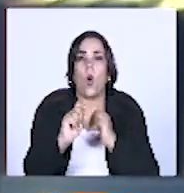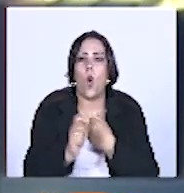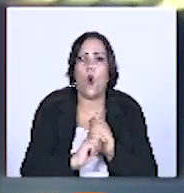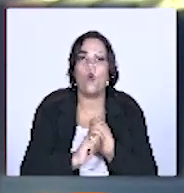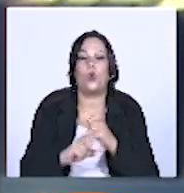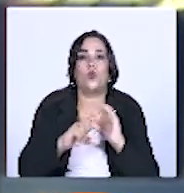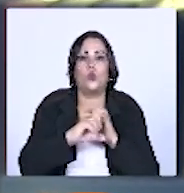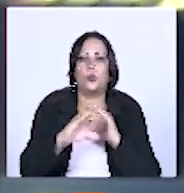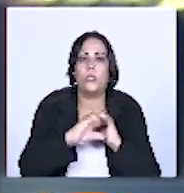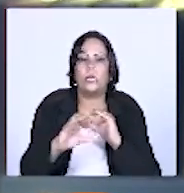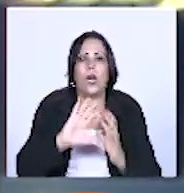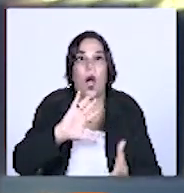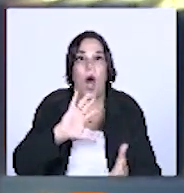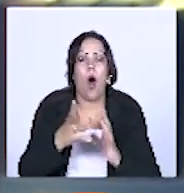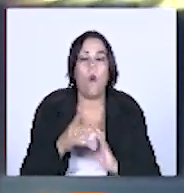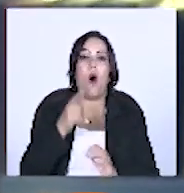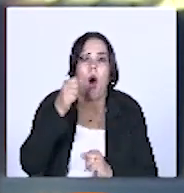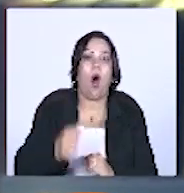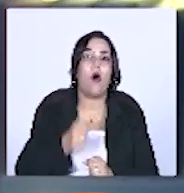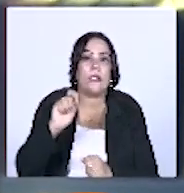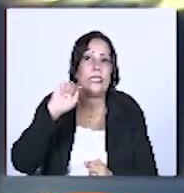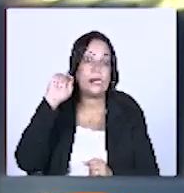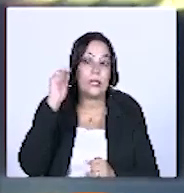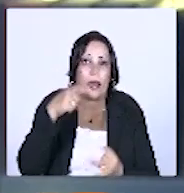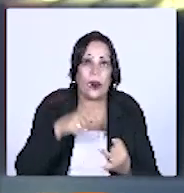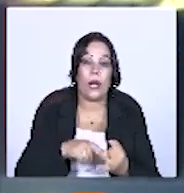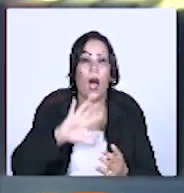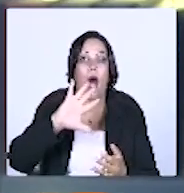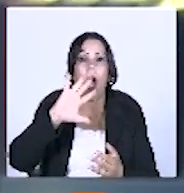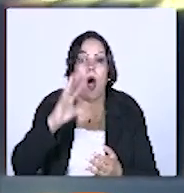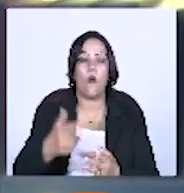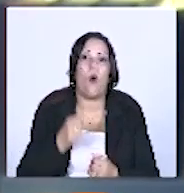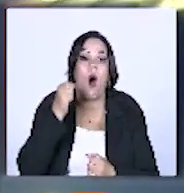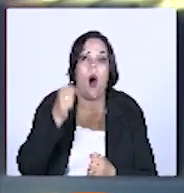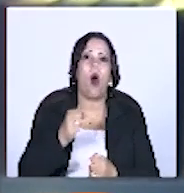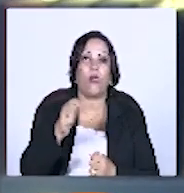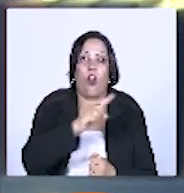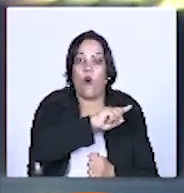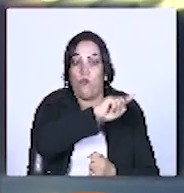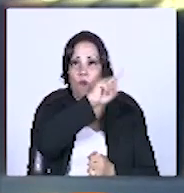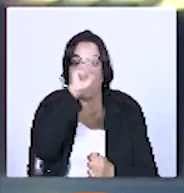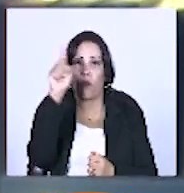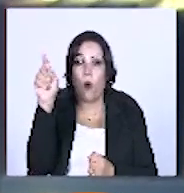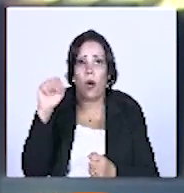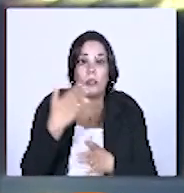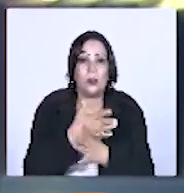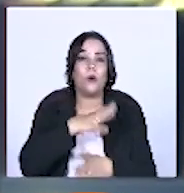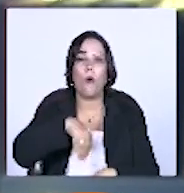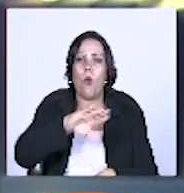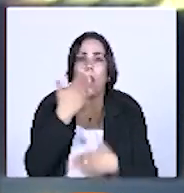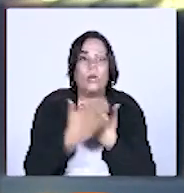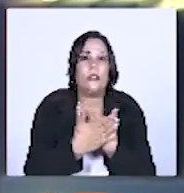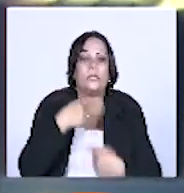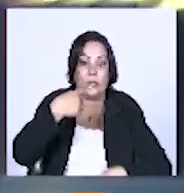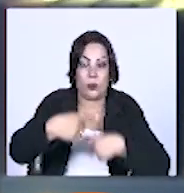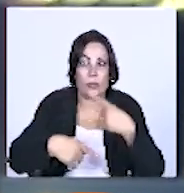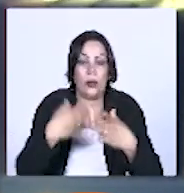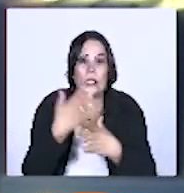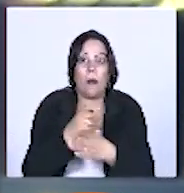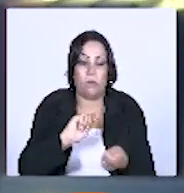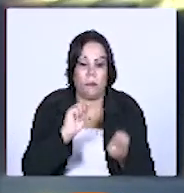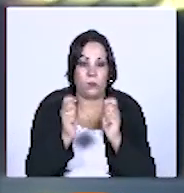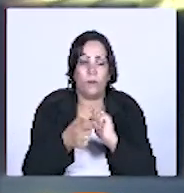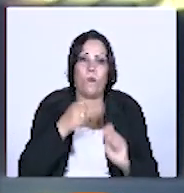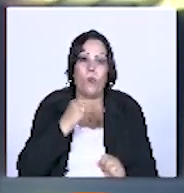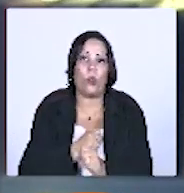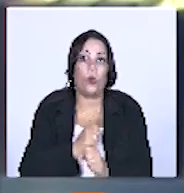المونوريل القطار السريع يعني في تقدم في وسائل المواصلات هذا التقدم هينعكس على استخدام